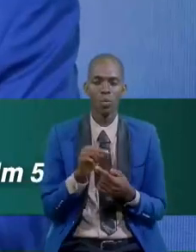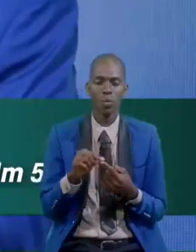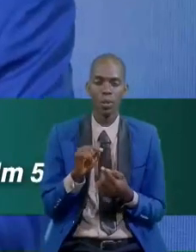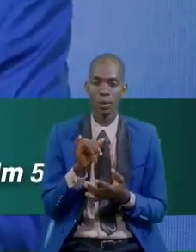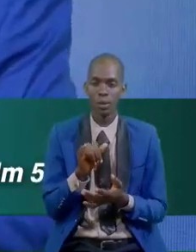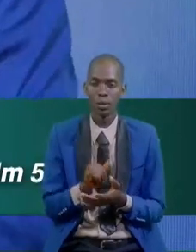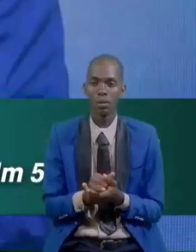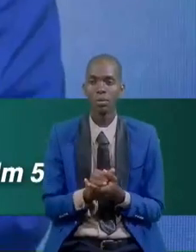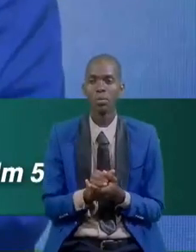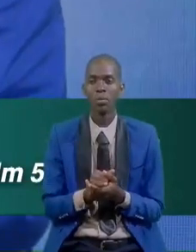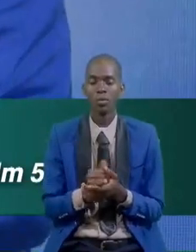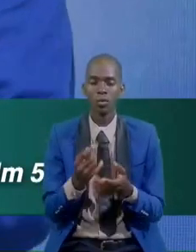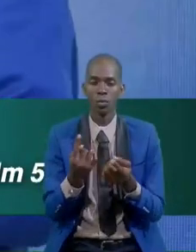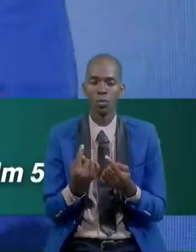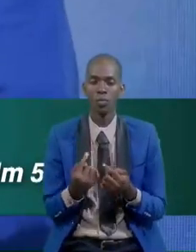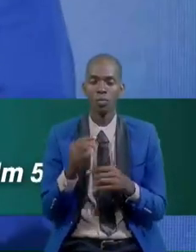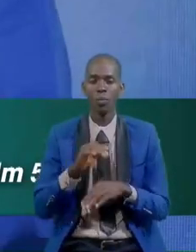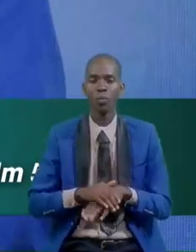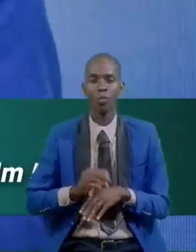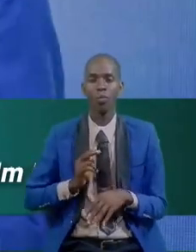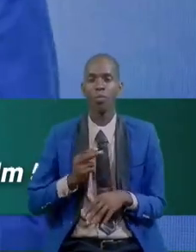Quand cela arrive...